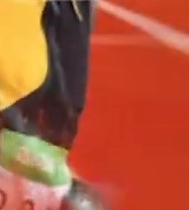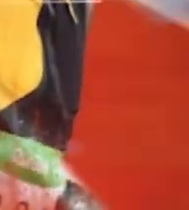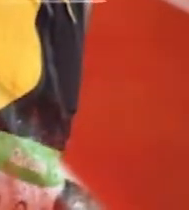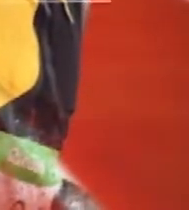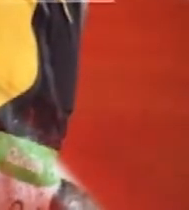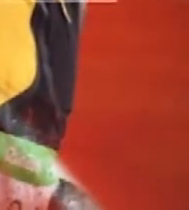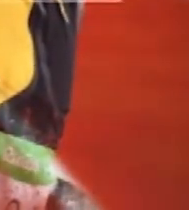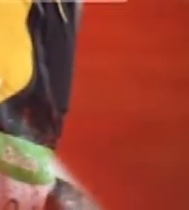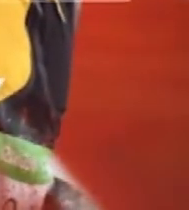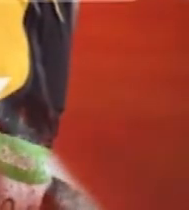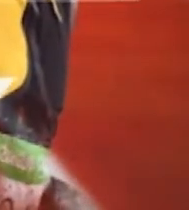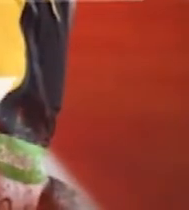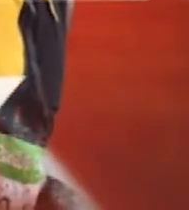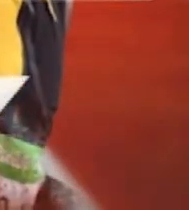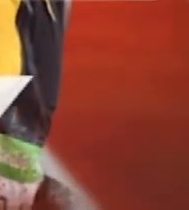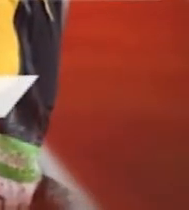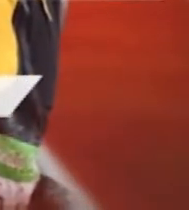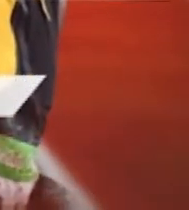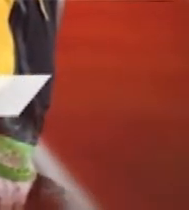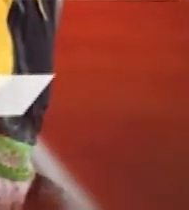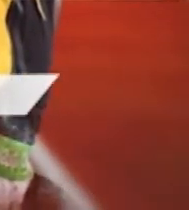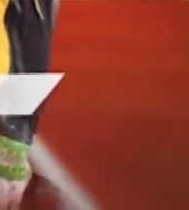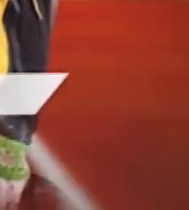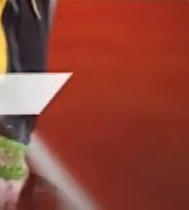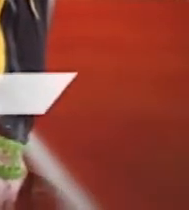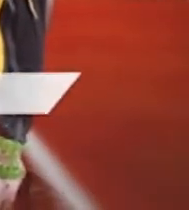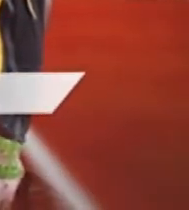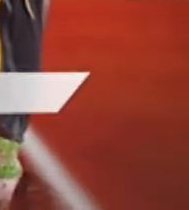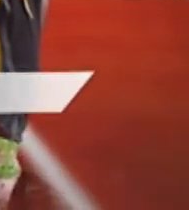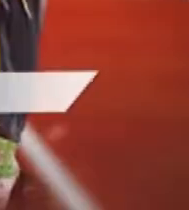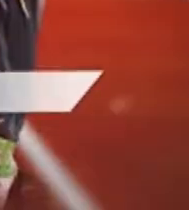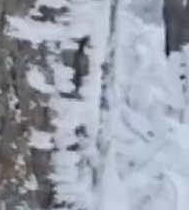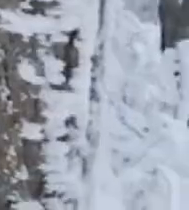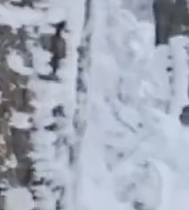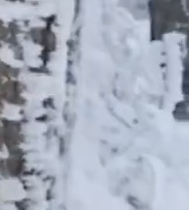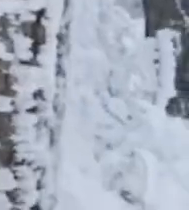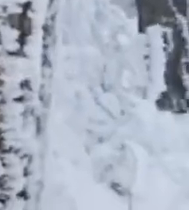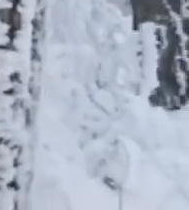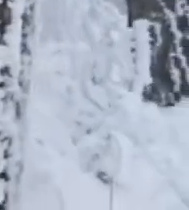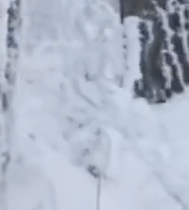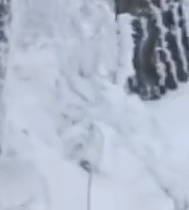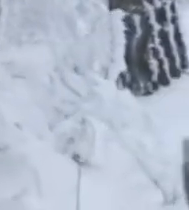იანვარს 12 საათსა და 30 წუთზე ტაიმაუტი საქართველოს პირველ არხზე.